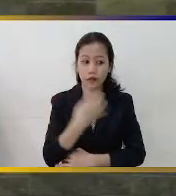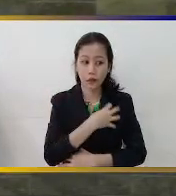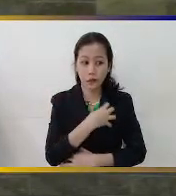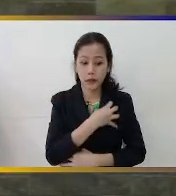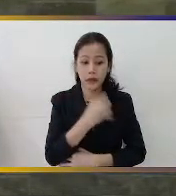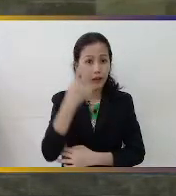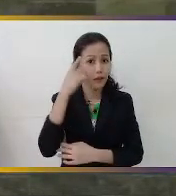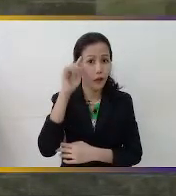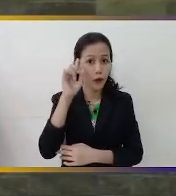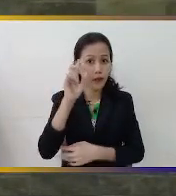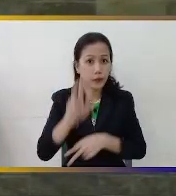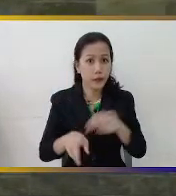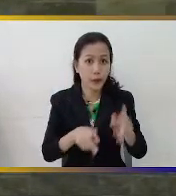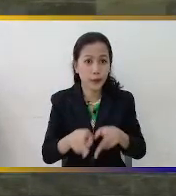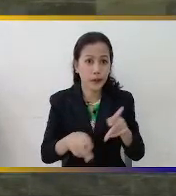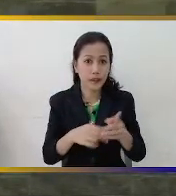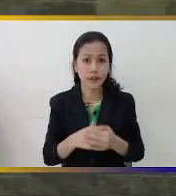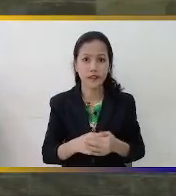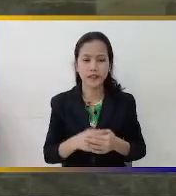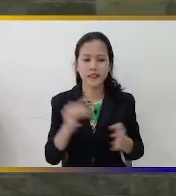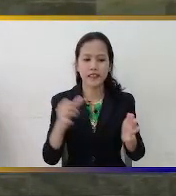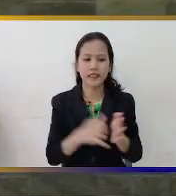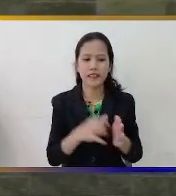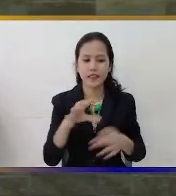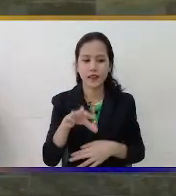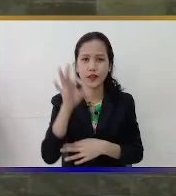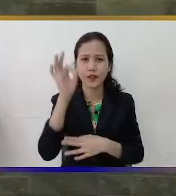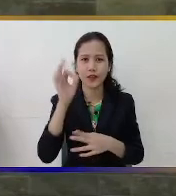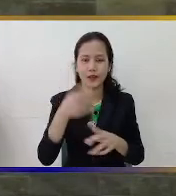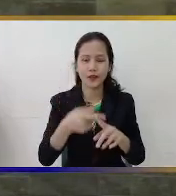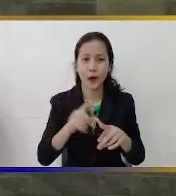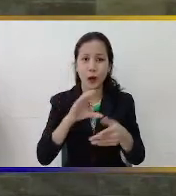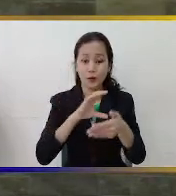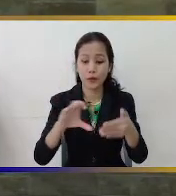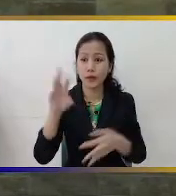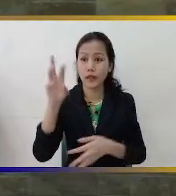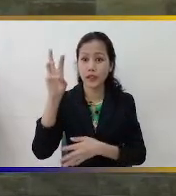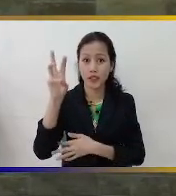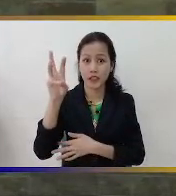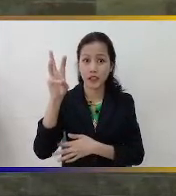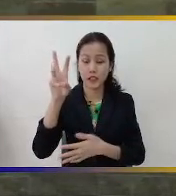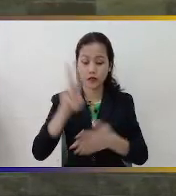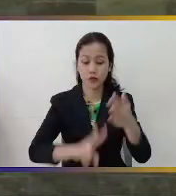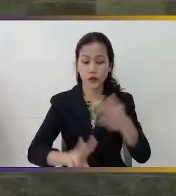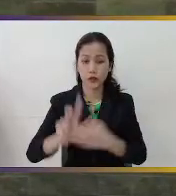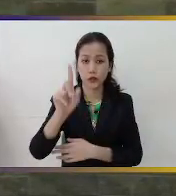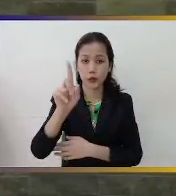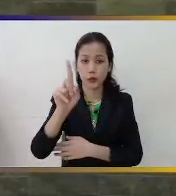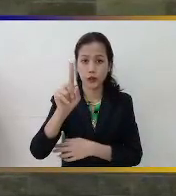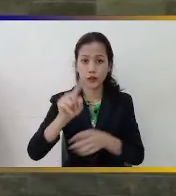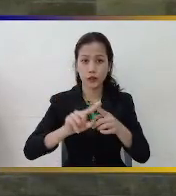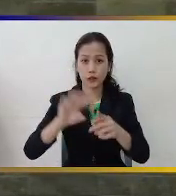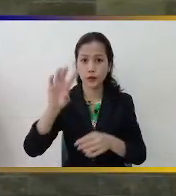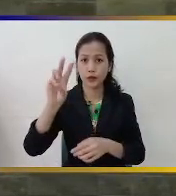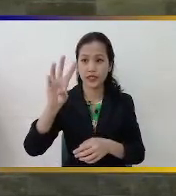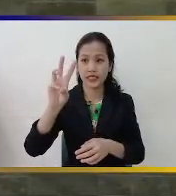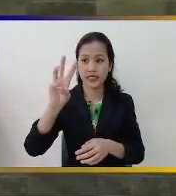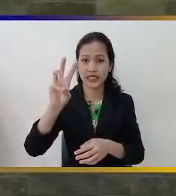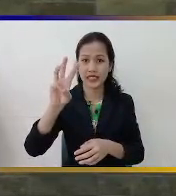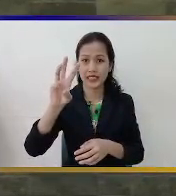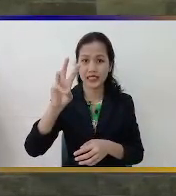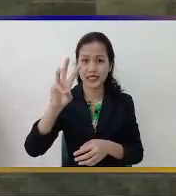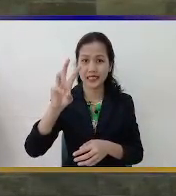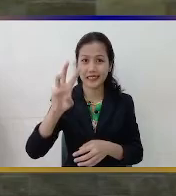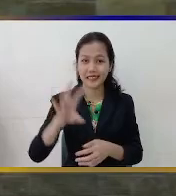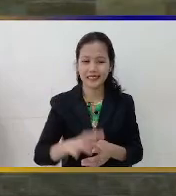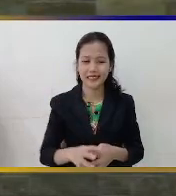Okay? Makikita po natin yan from chapter number 6, verse number 1, down to verse number 16. But may babasahin lamang po